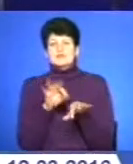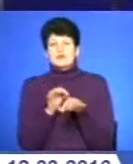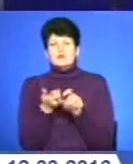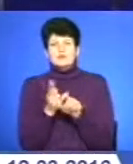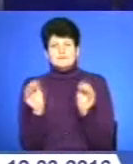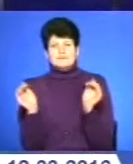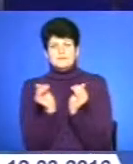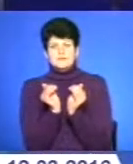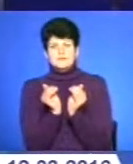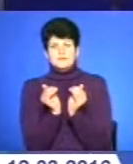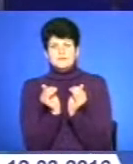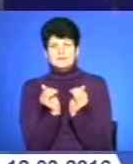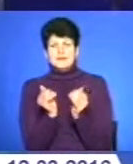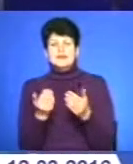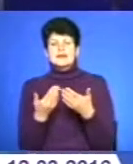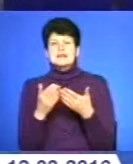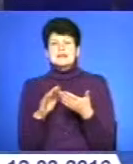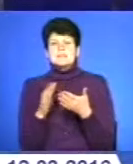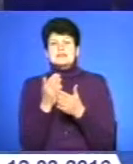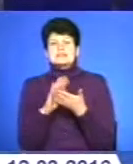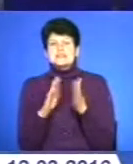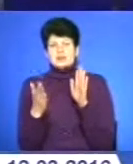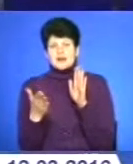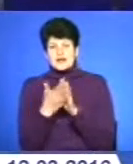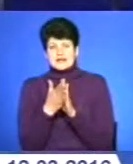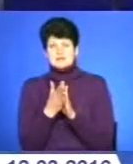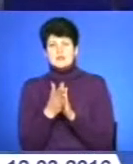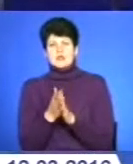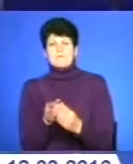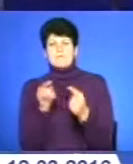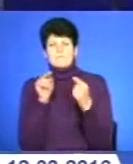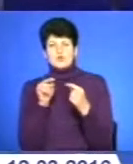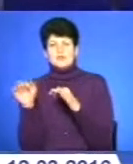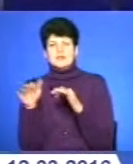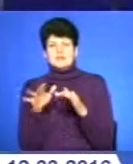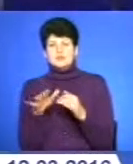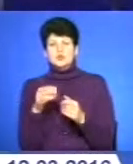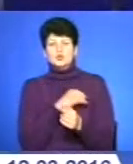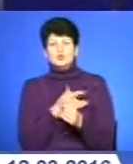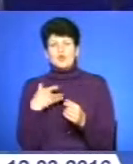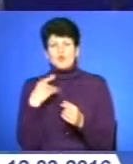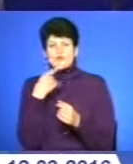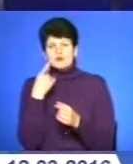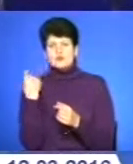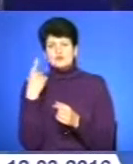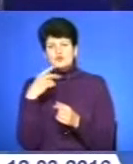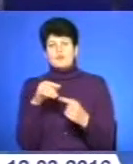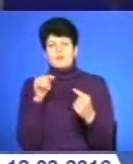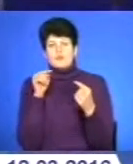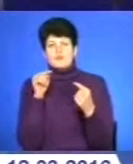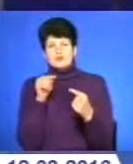зменшилась. Епідситуацію та реалізацію заходів протидії туберкульозу обговорили в Тернопільському обласному протитуберкульозному